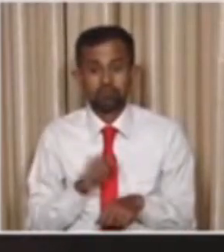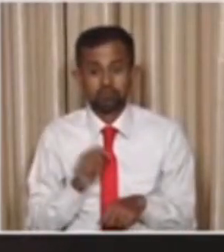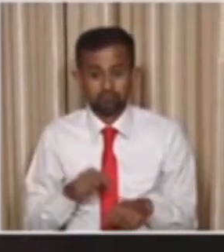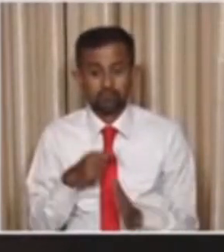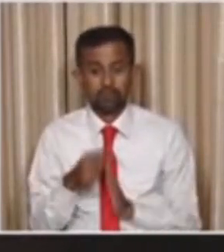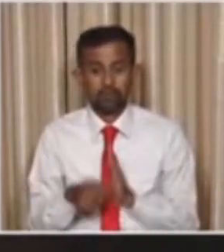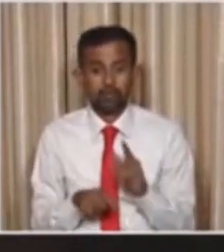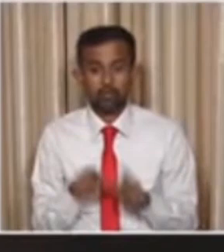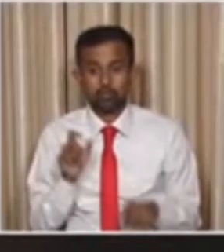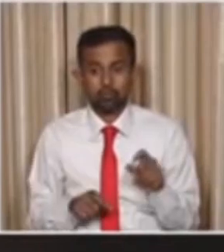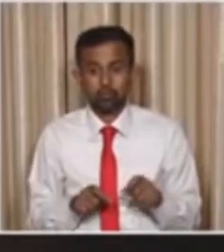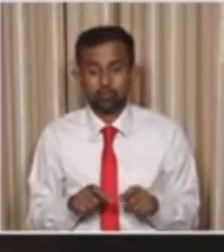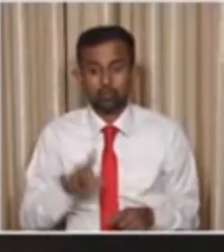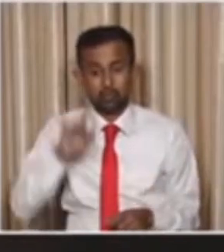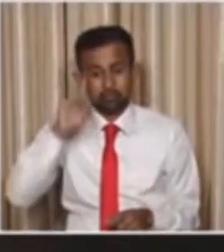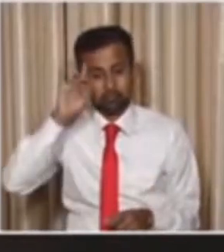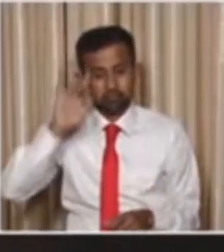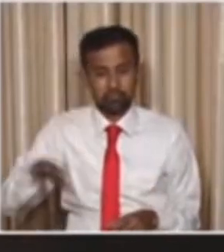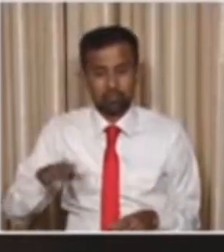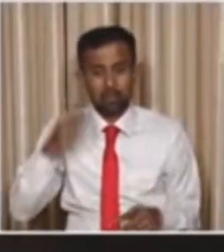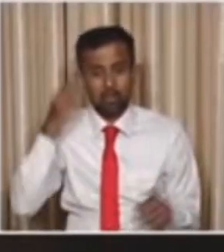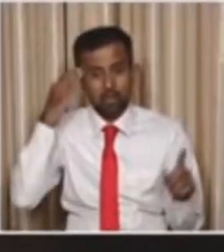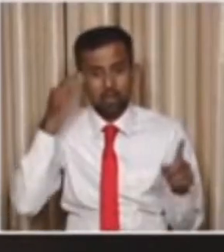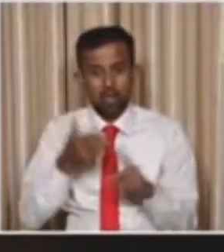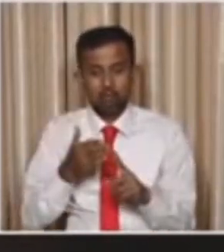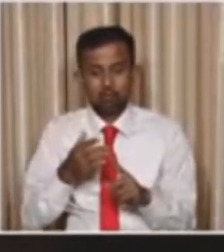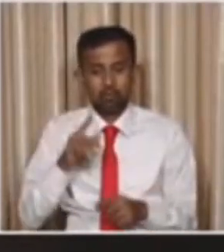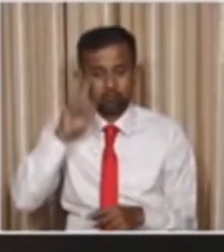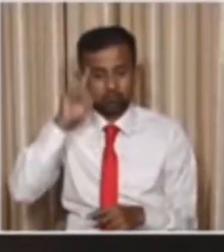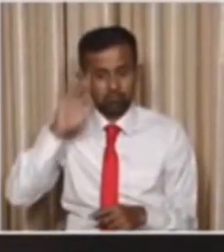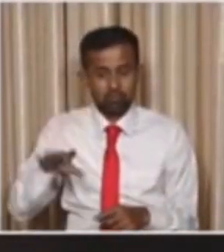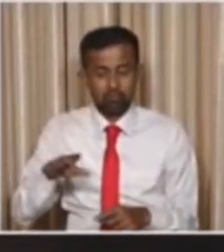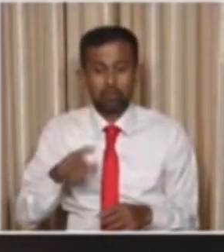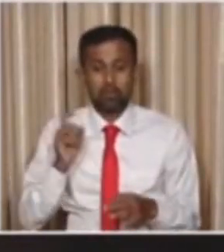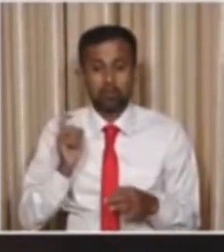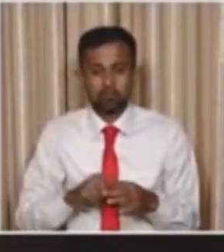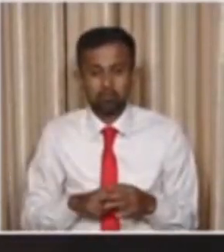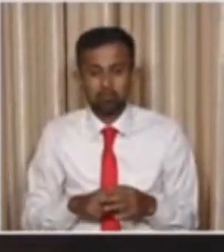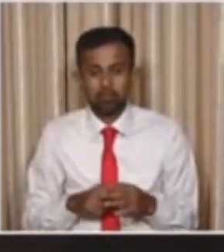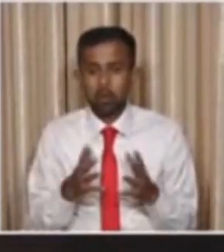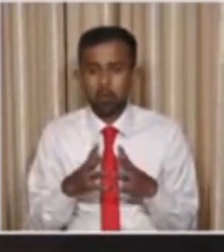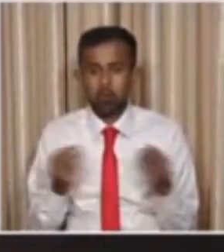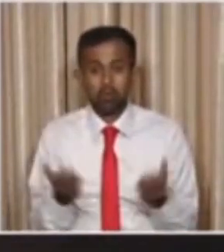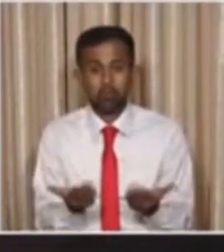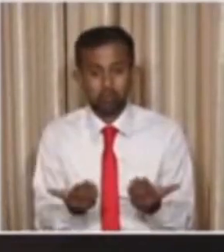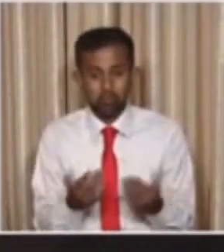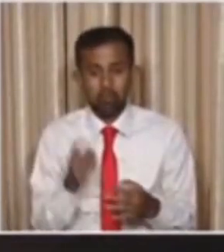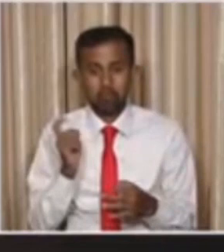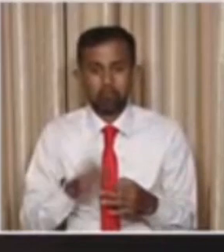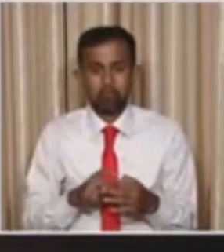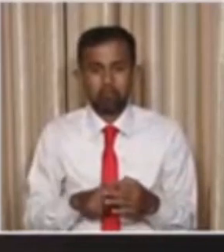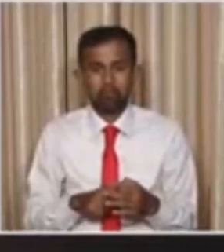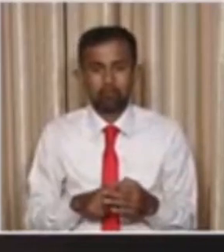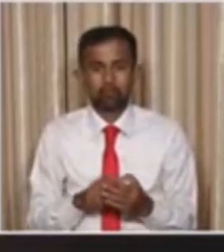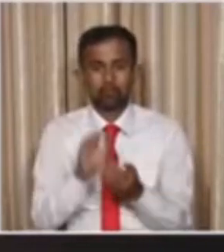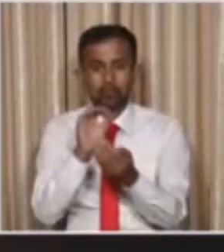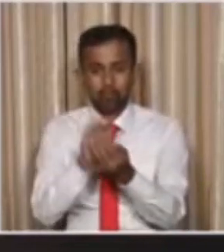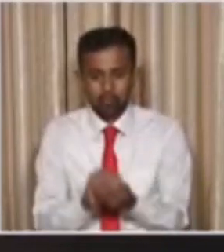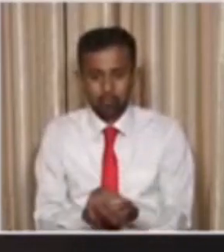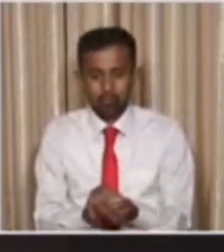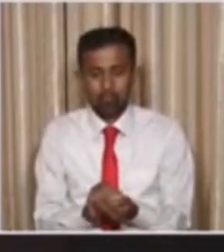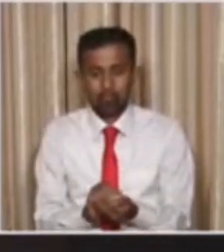මිනිස්සු ප්‍රතික්ෂේප කරපු අරමුණ ප්‍රතික්ෂේප කරපු කාරණාවක් විසඳුමක් ඉල්ලන කාරණාවක් ආරක්ෂා